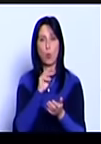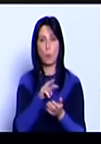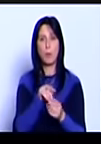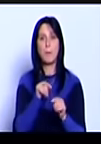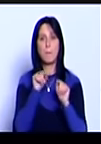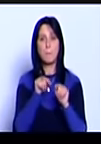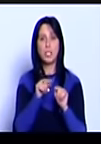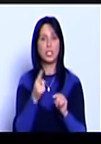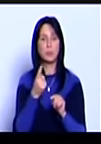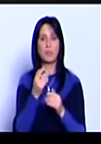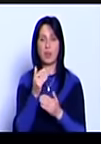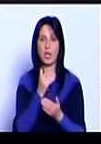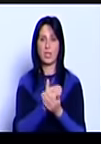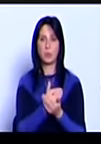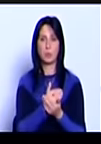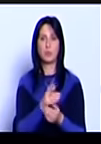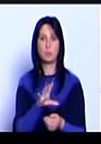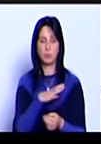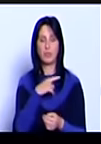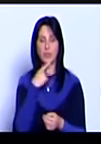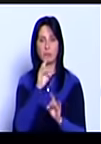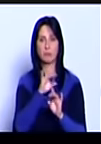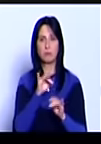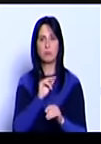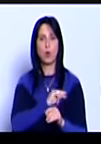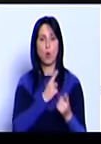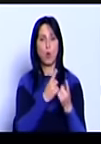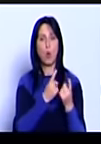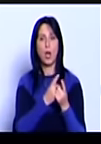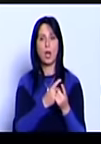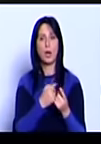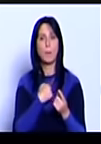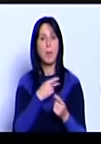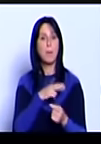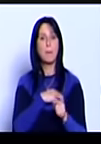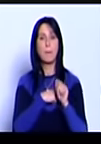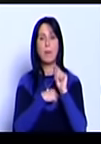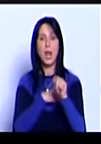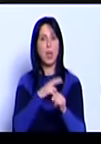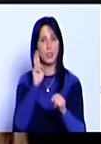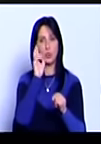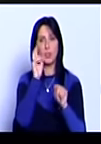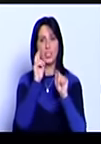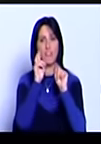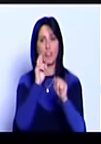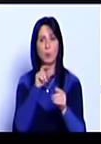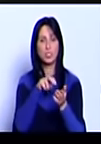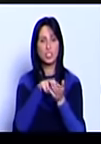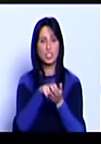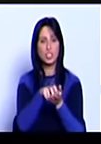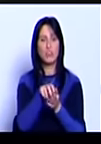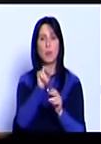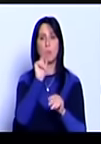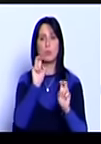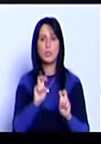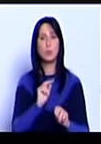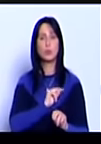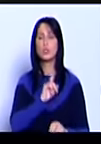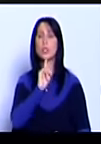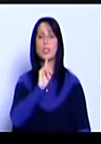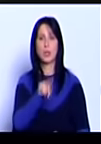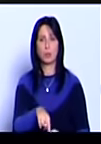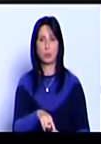მაშინვე პირველივე ეტაპზე მაქ მქონდა ნათქვამი ჩემი კოლეგებისთვის, რომ პარლამენტში ან მთავრობაში შესვლას, წასვლას, მუშაობას არ